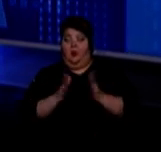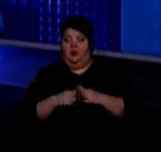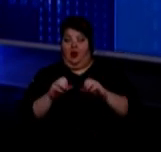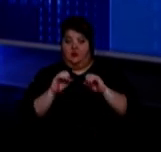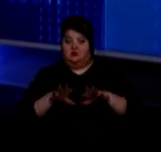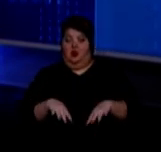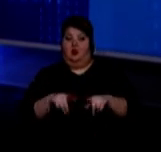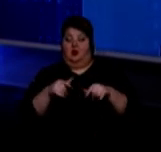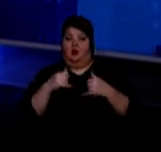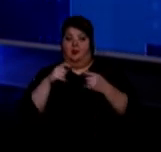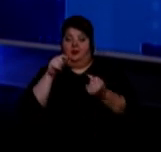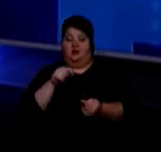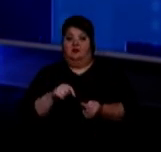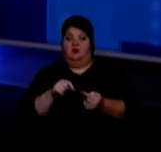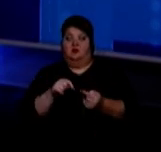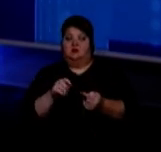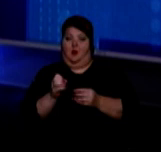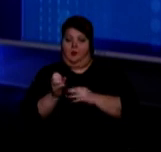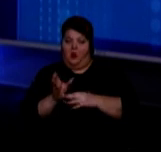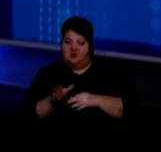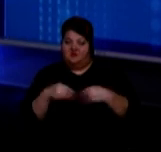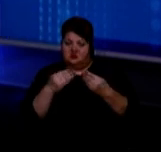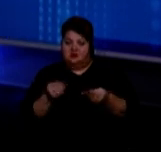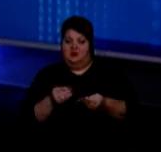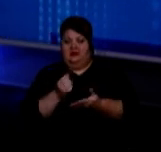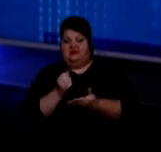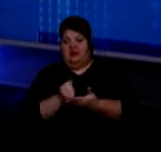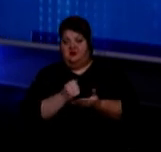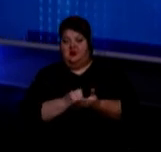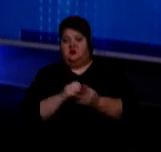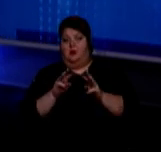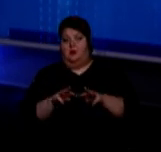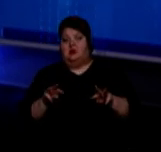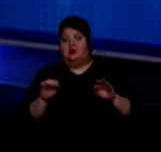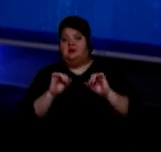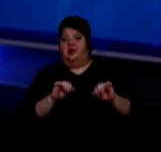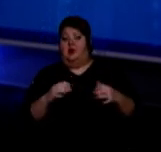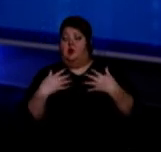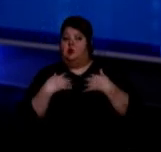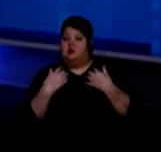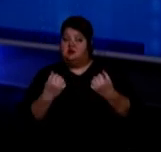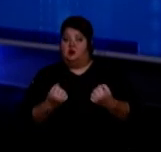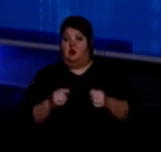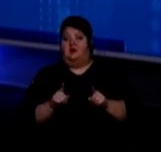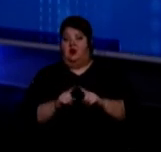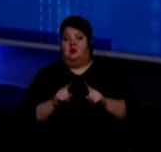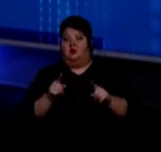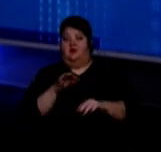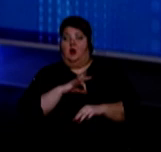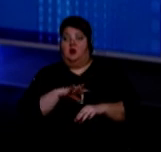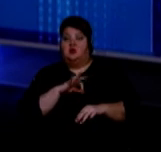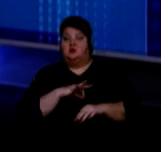звання почесного донора, відповідне посвідчення, все це затверджується Міністерством охорони здоров'я, так що, і він користується